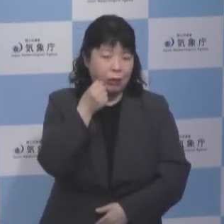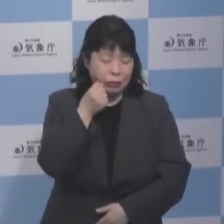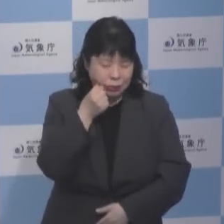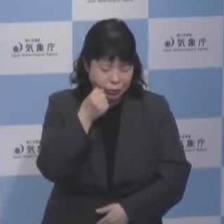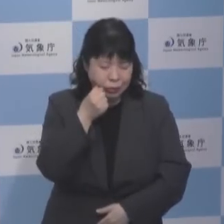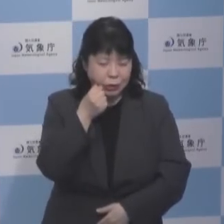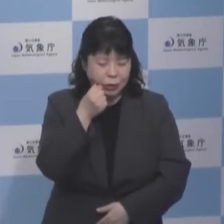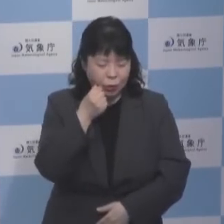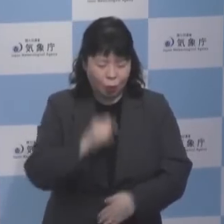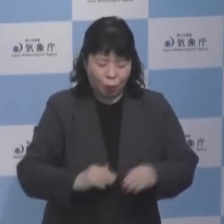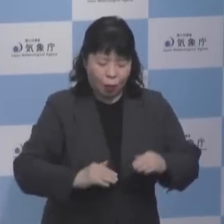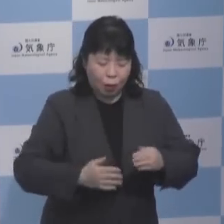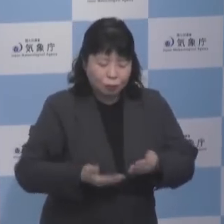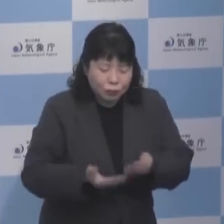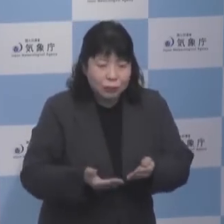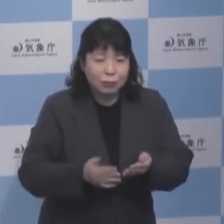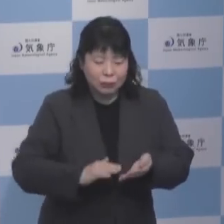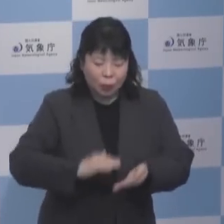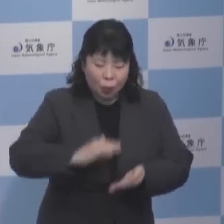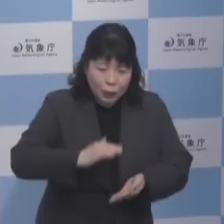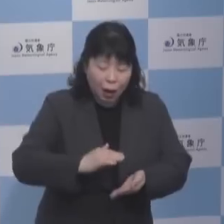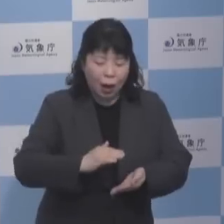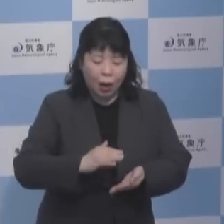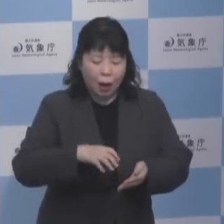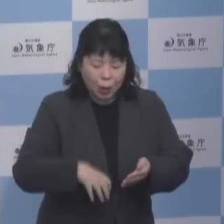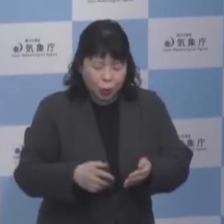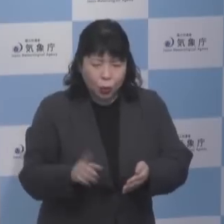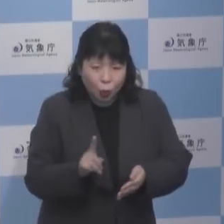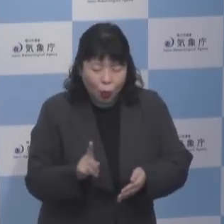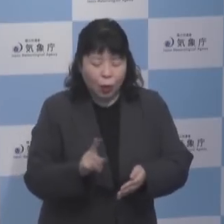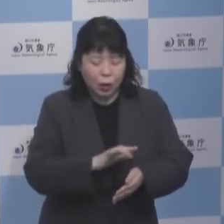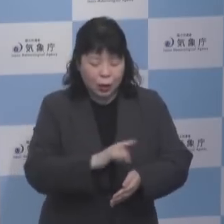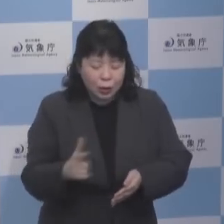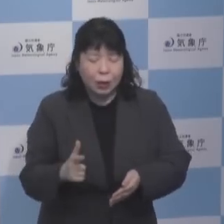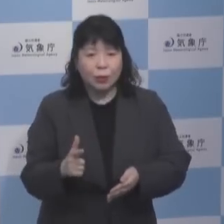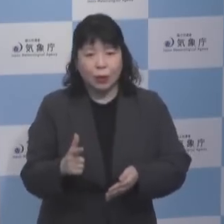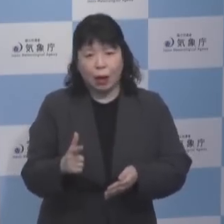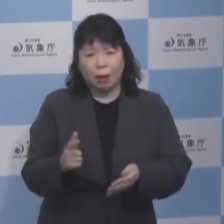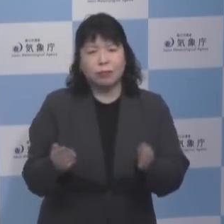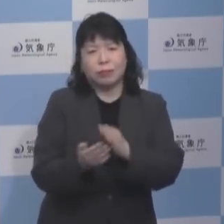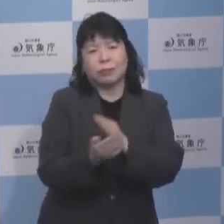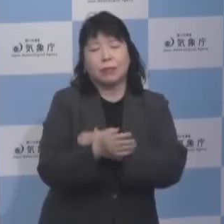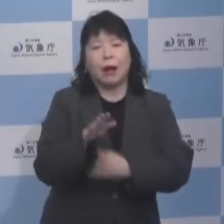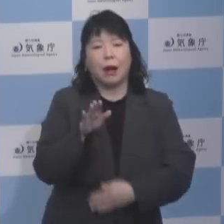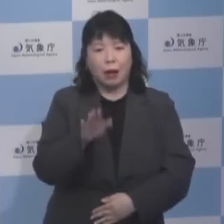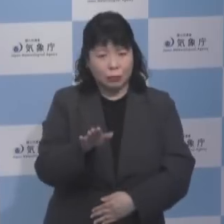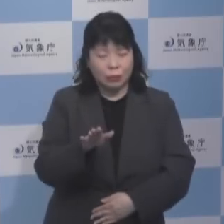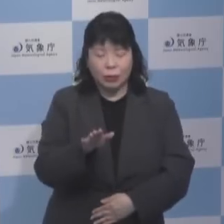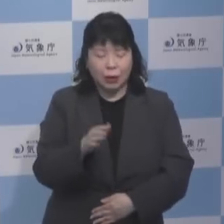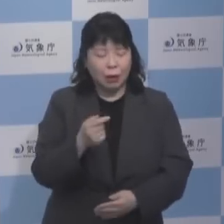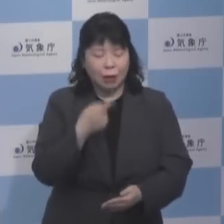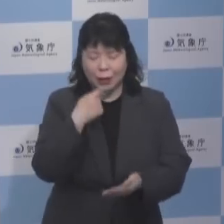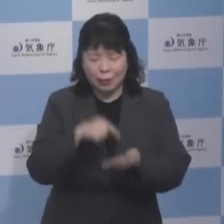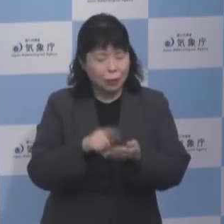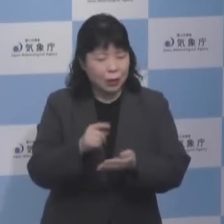きさとか発生場所によって変わるので、どうなるかというのはちょっと分かりません。